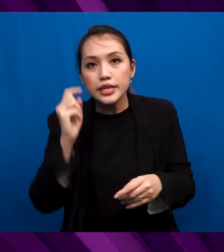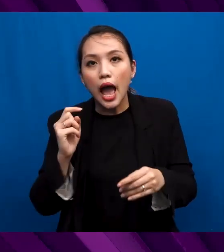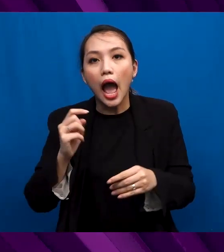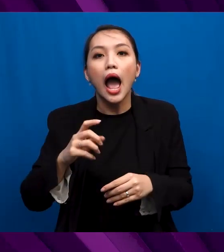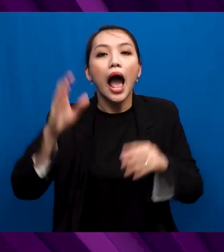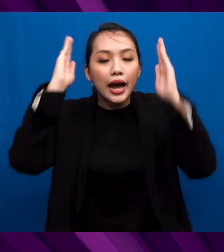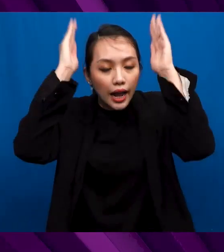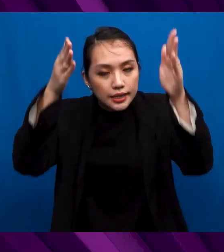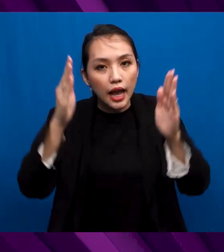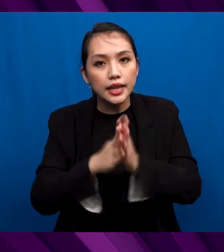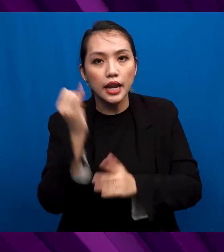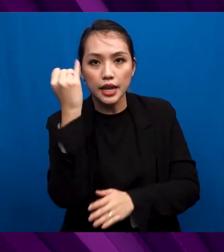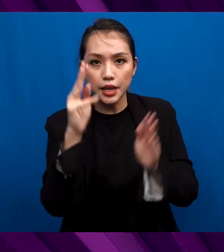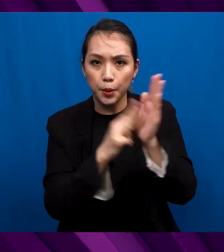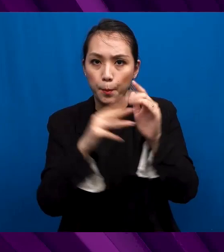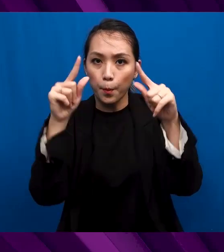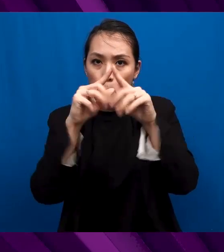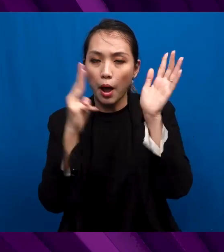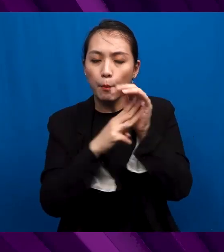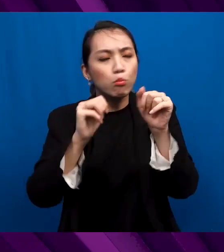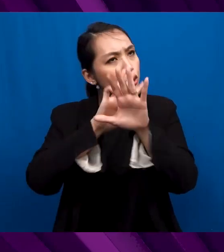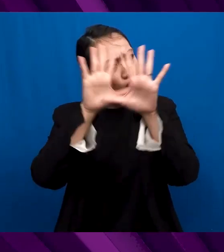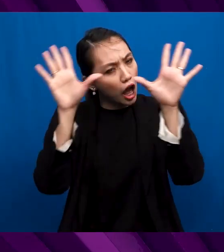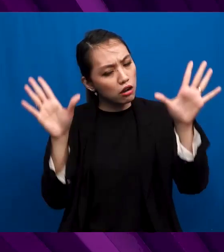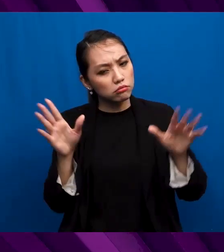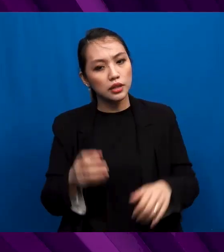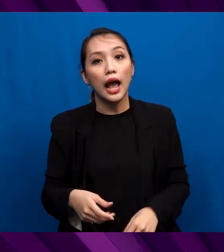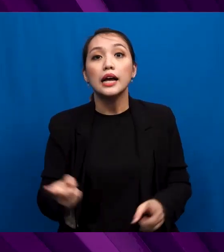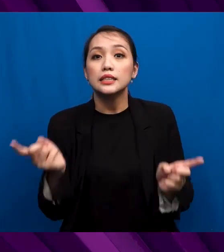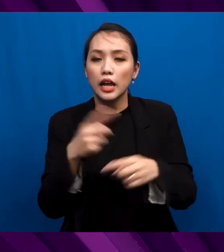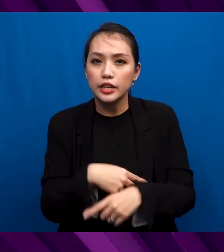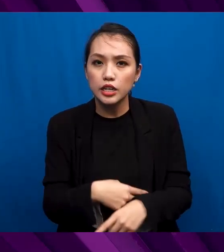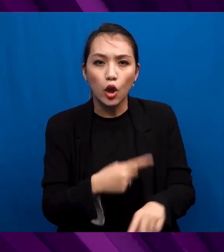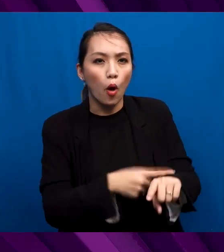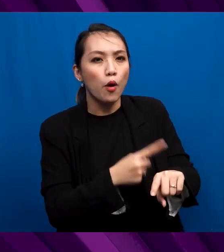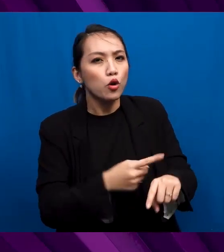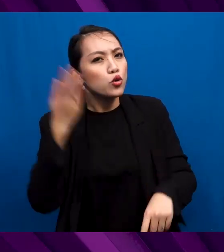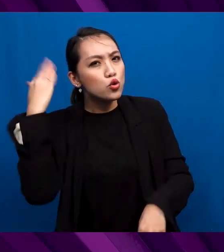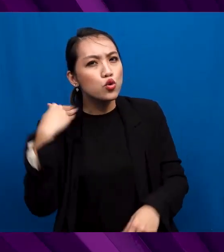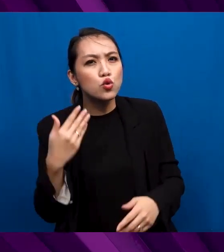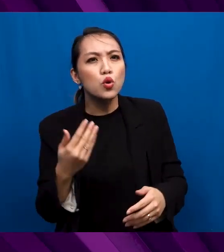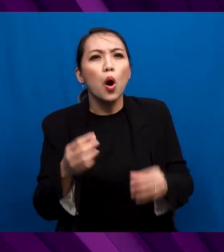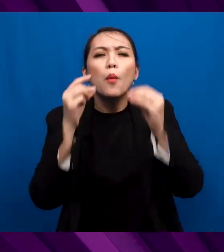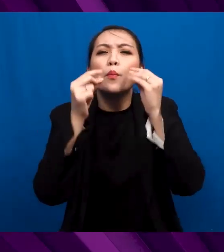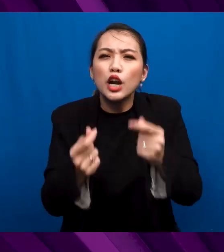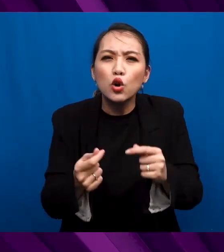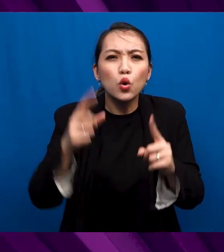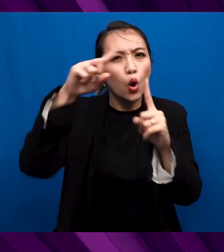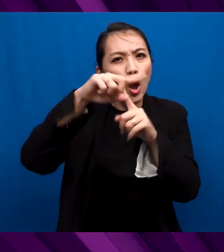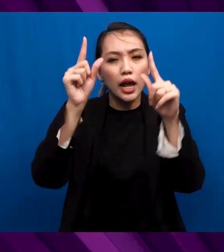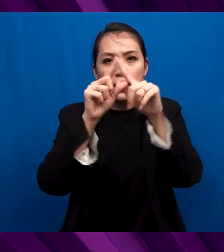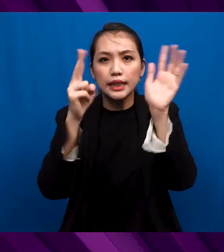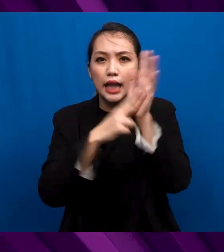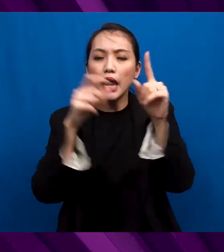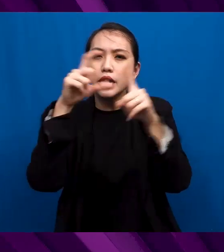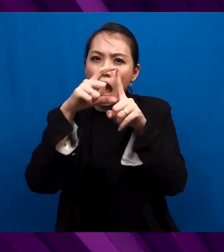besar. Karena itu zaman itu mereka masih membutuhkan semacam suatu tanda, karena mereka tidak bisa memiliki roh yang membeda-bedakan